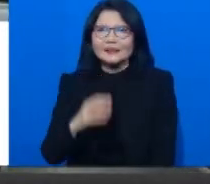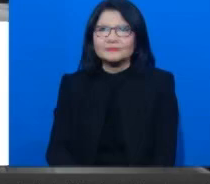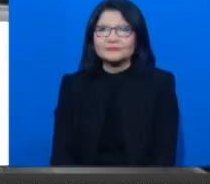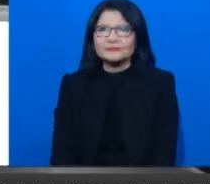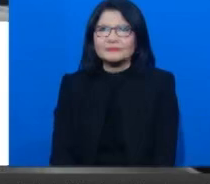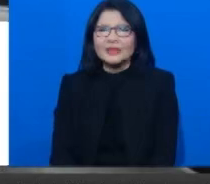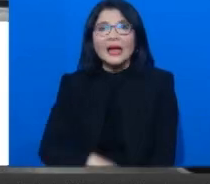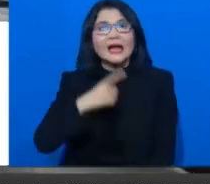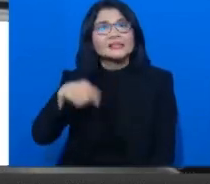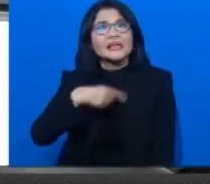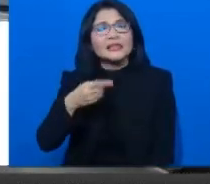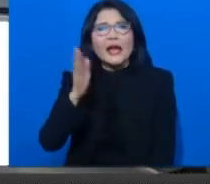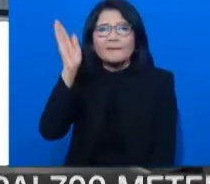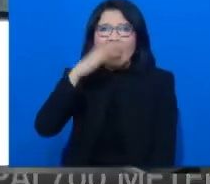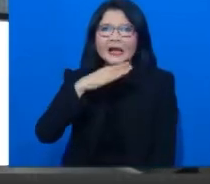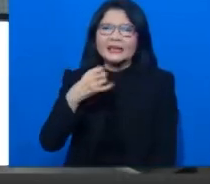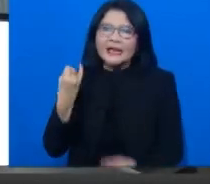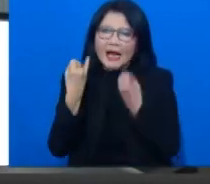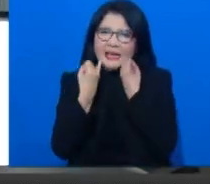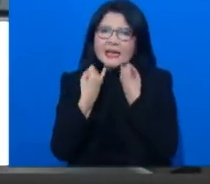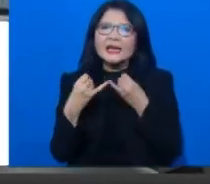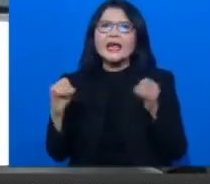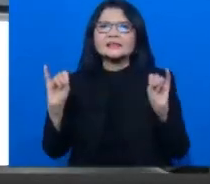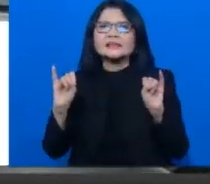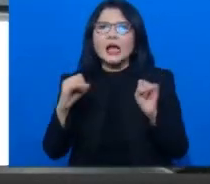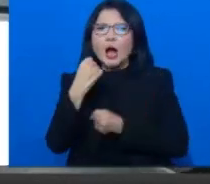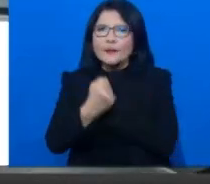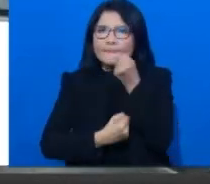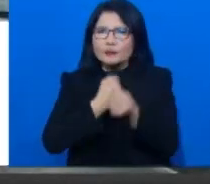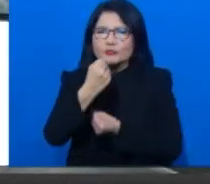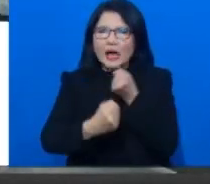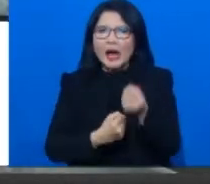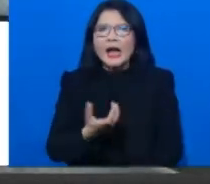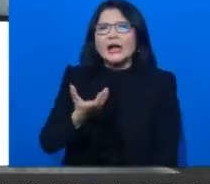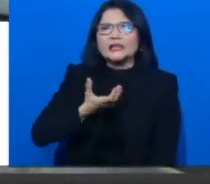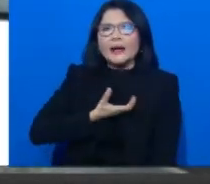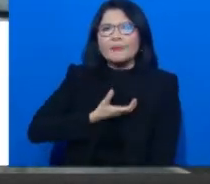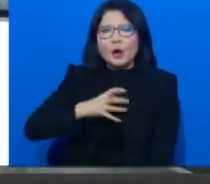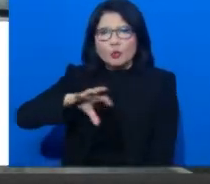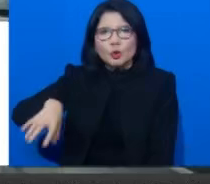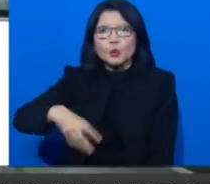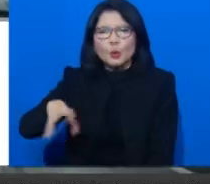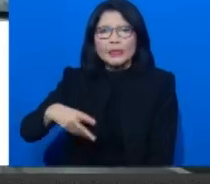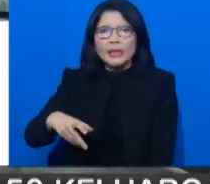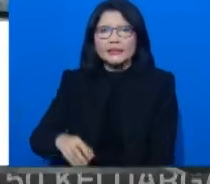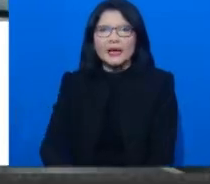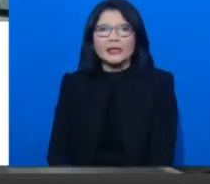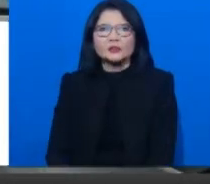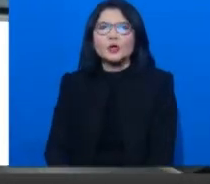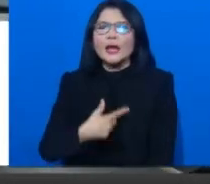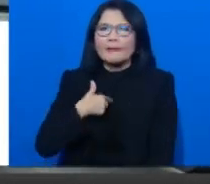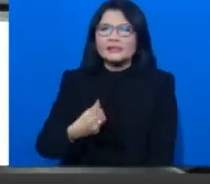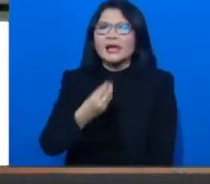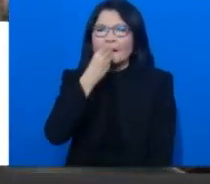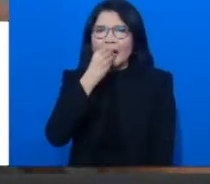Hari-hari dilalui Bang Udin dengan ikhlas dan tetap berusaha. Ia ingin keluarganya tercukupi kebutuhan dan